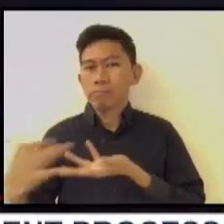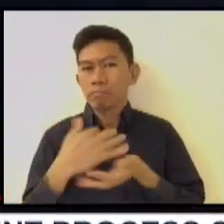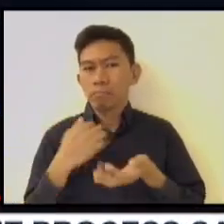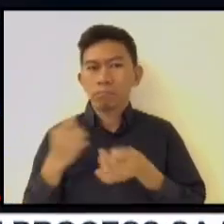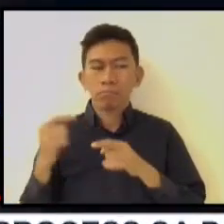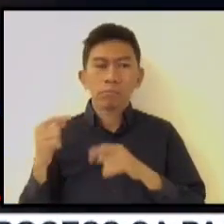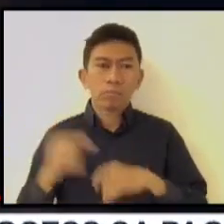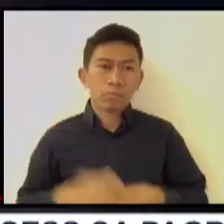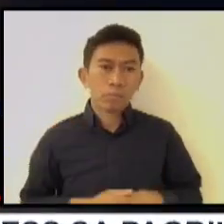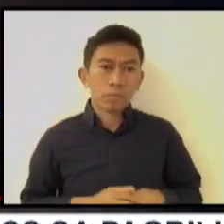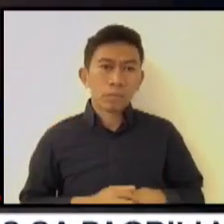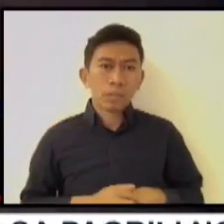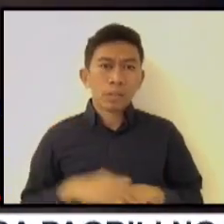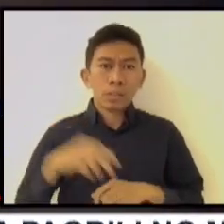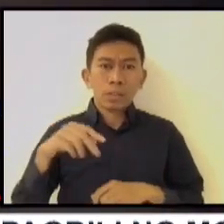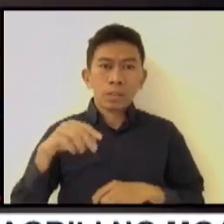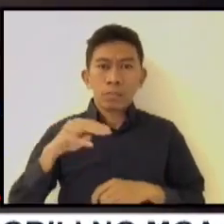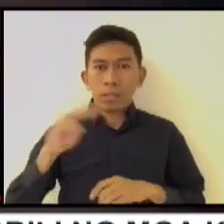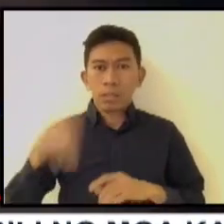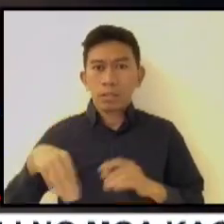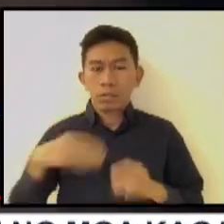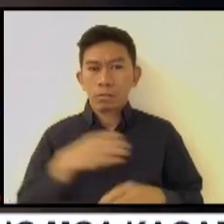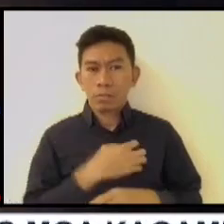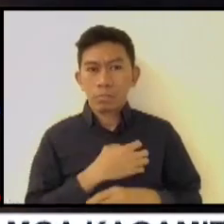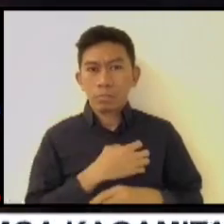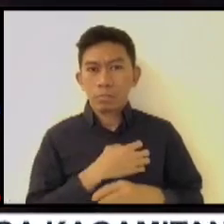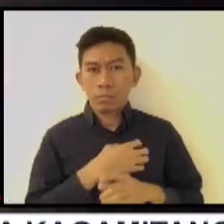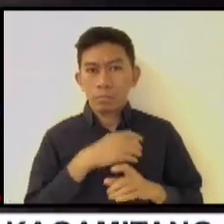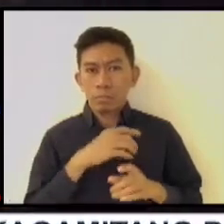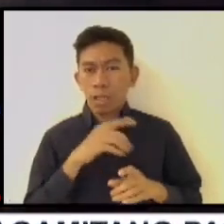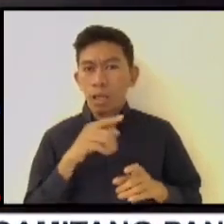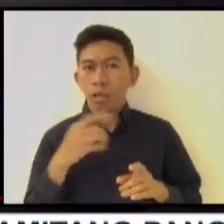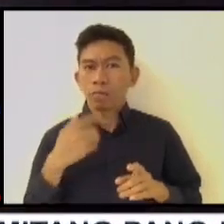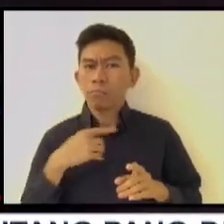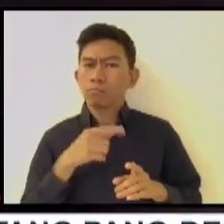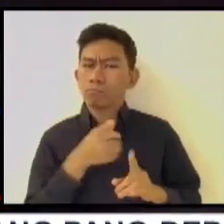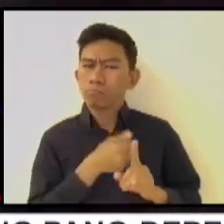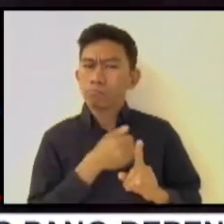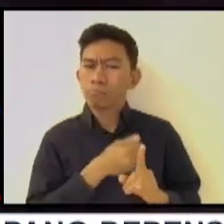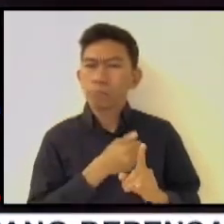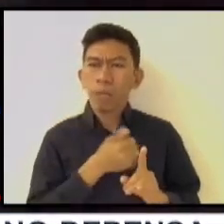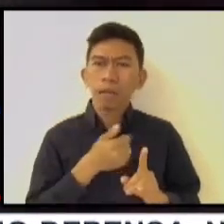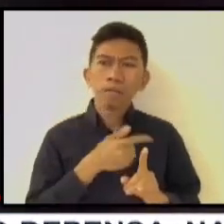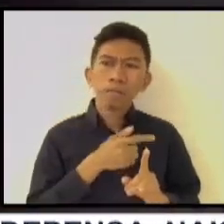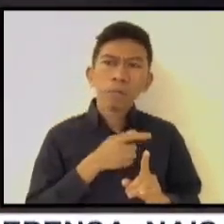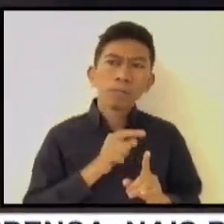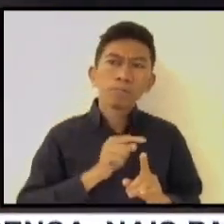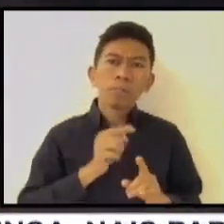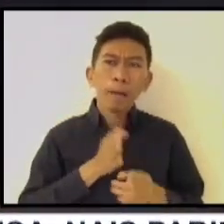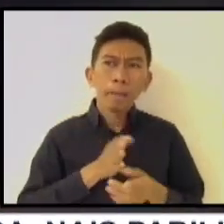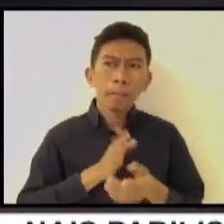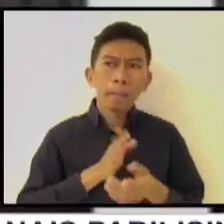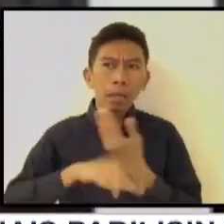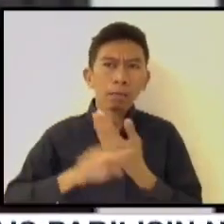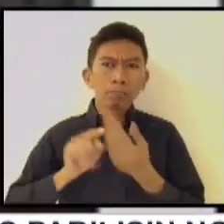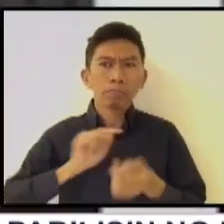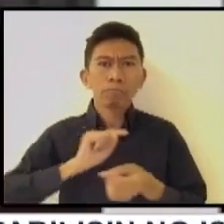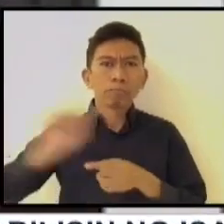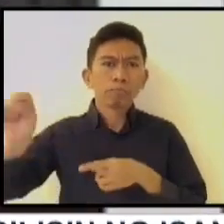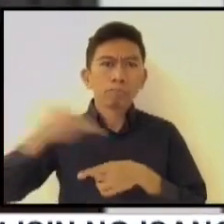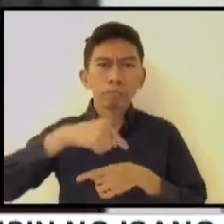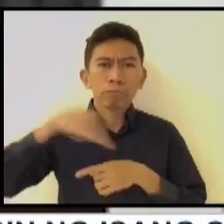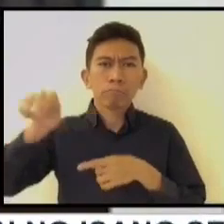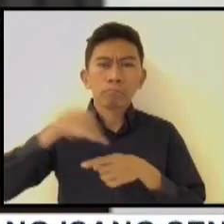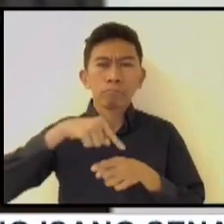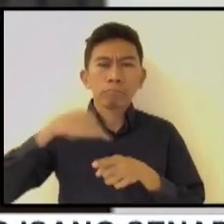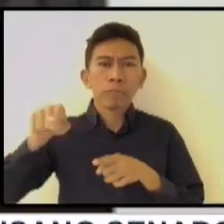Station, nagpabalik-balik pa umano sa lugar ang kawatan kung saan nakaparada ang target niyang sasakyan.